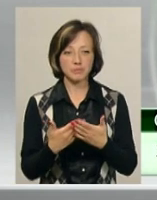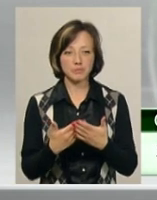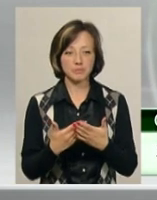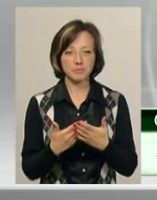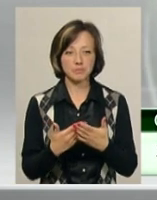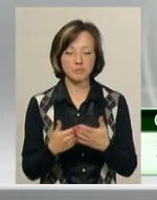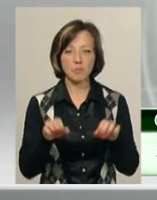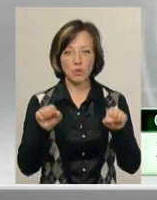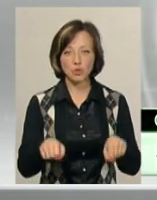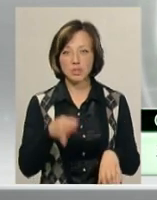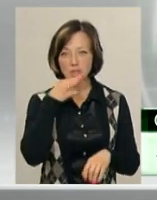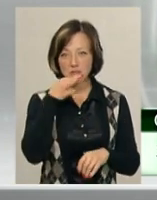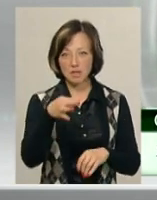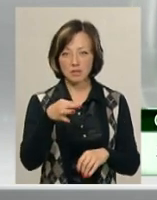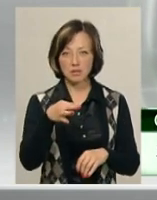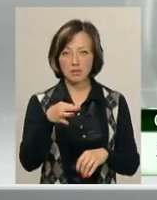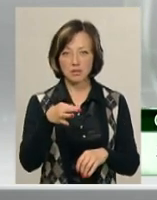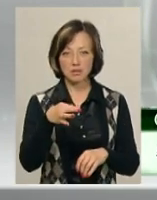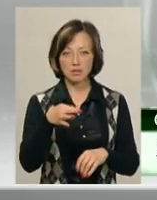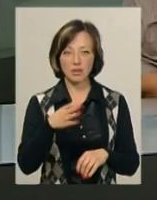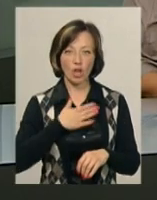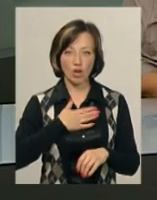можна сказати, що нашого рівня.